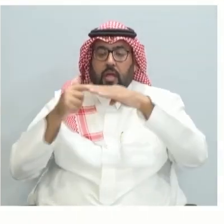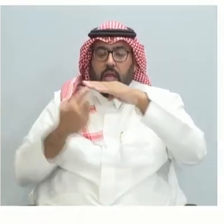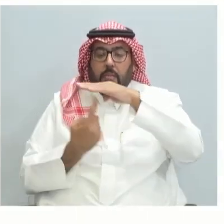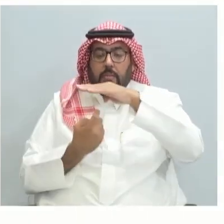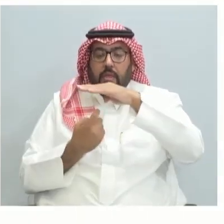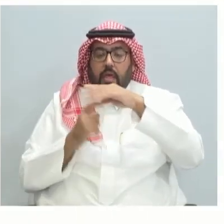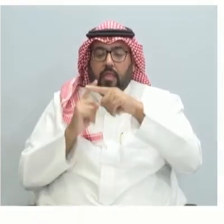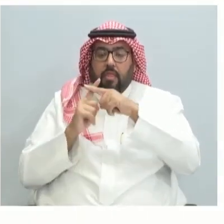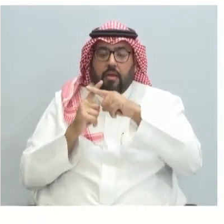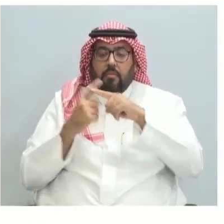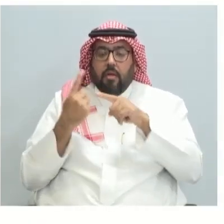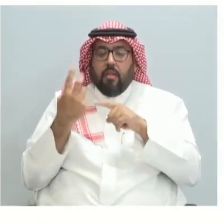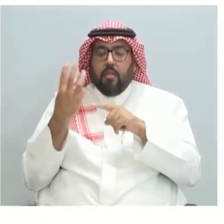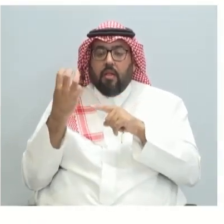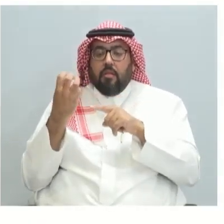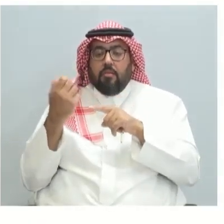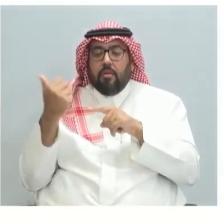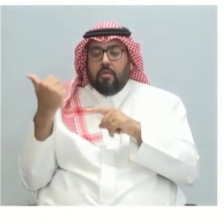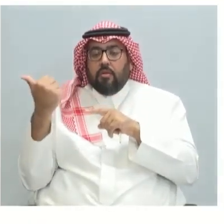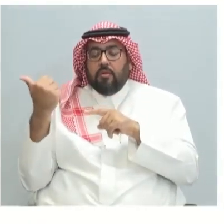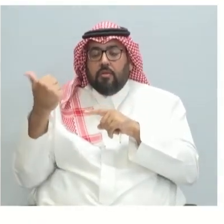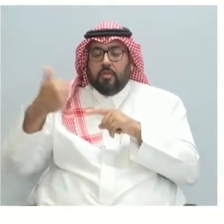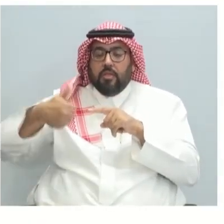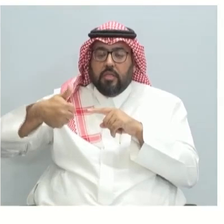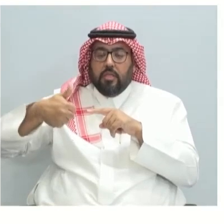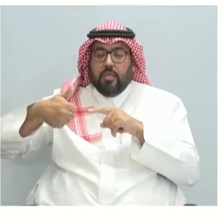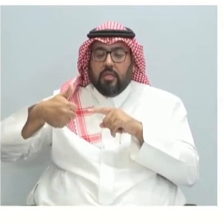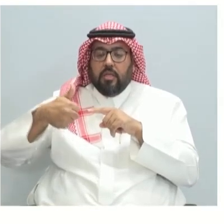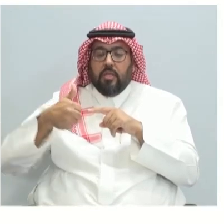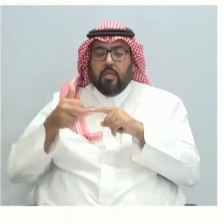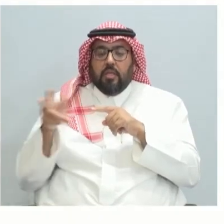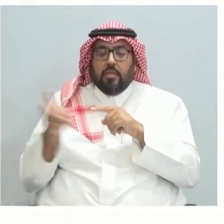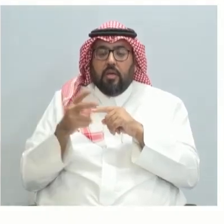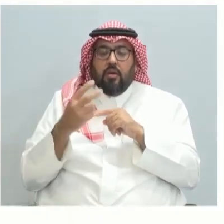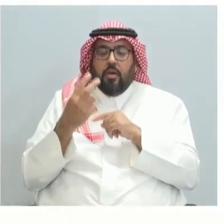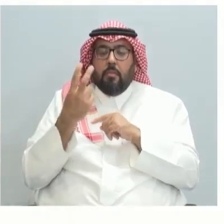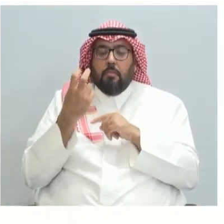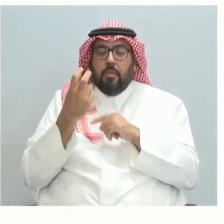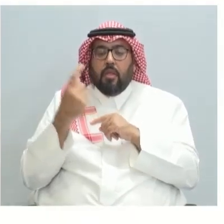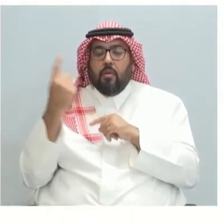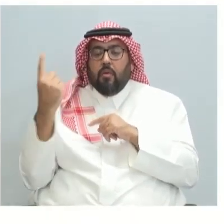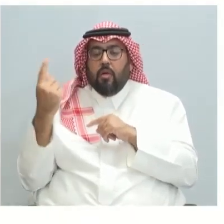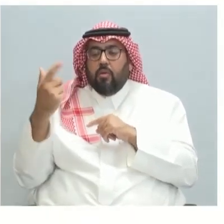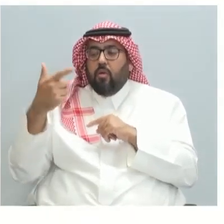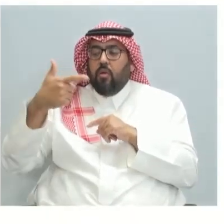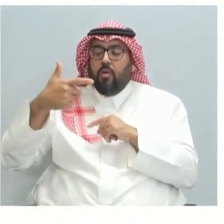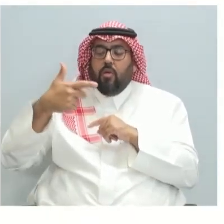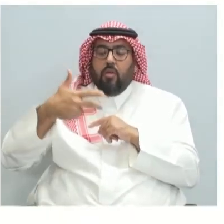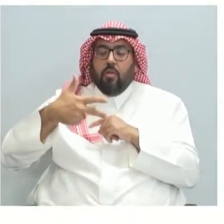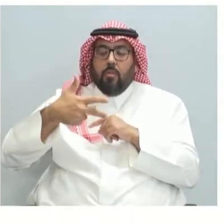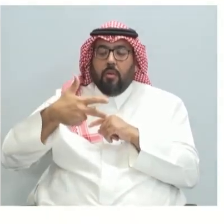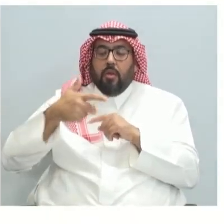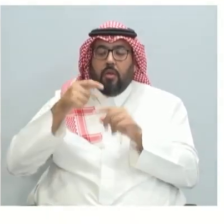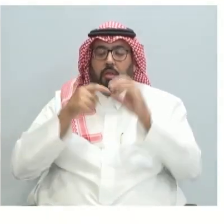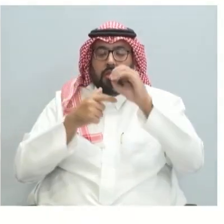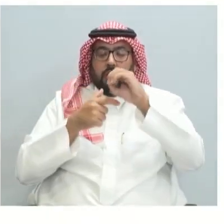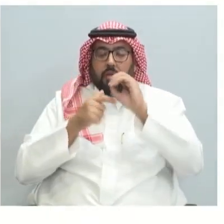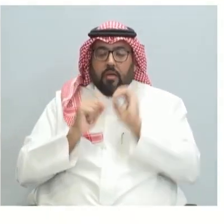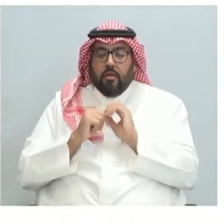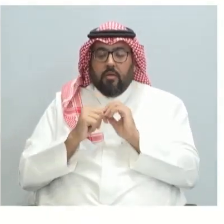نعم الناتج هو 281 درجه الان لدينا الاكسجين بنسبه